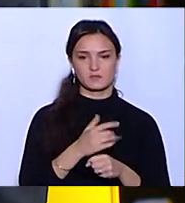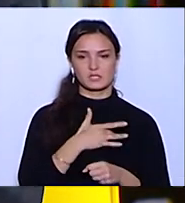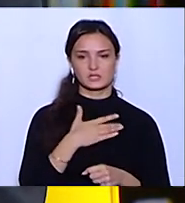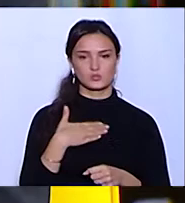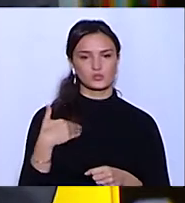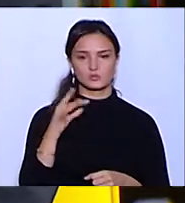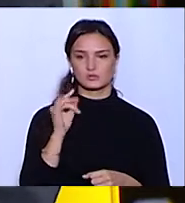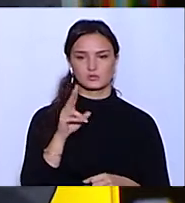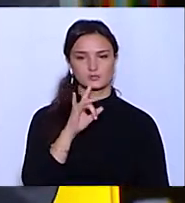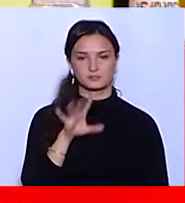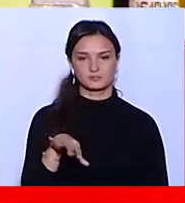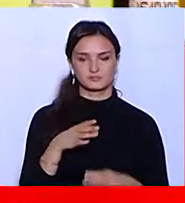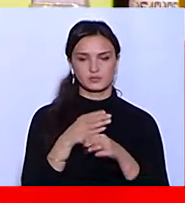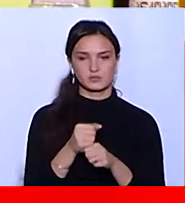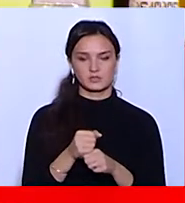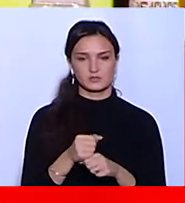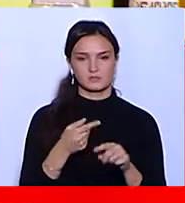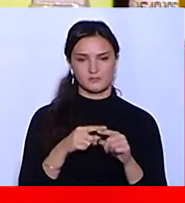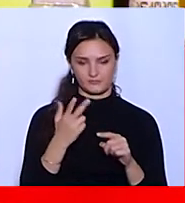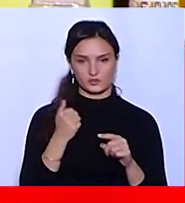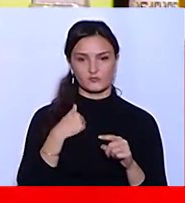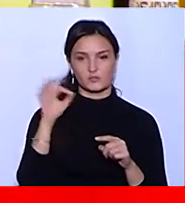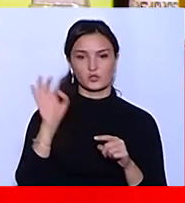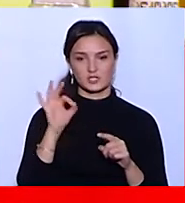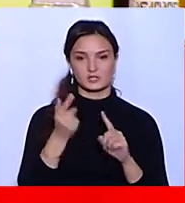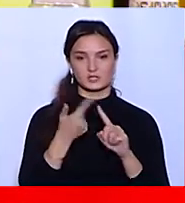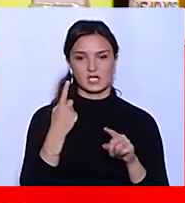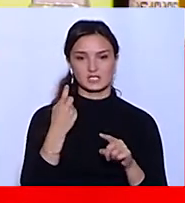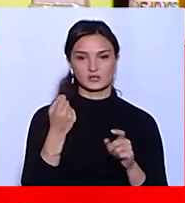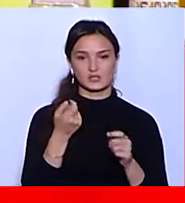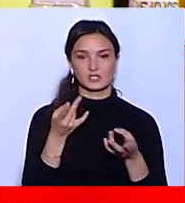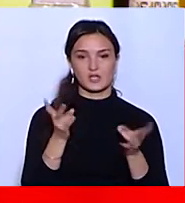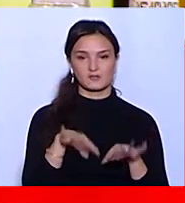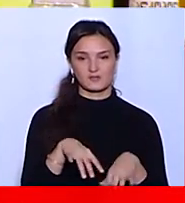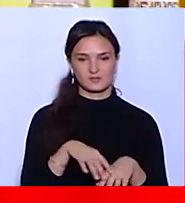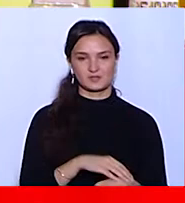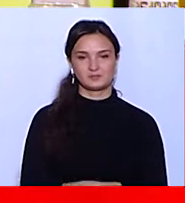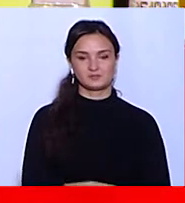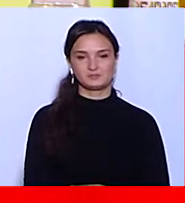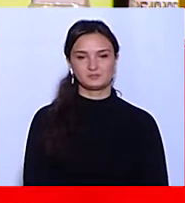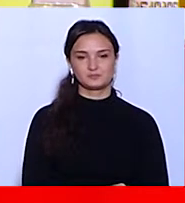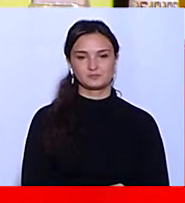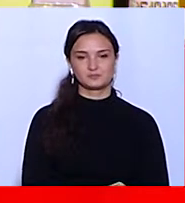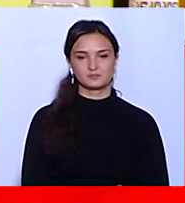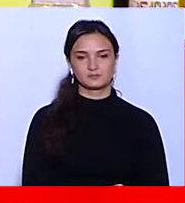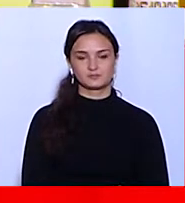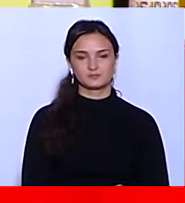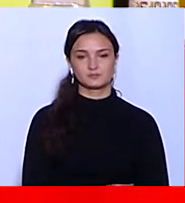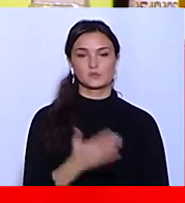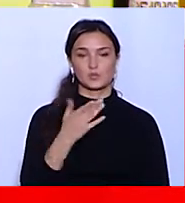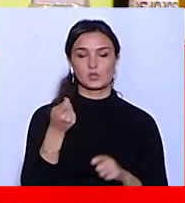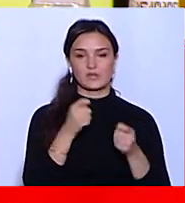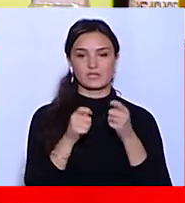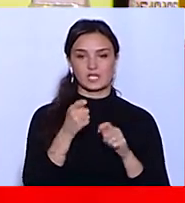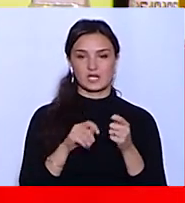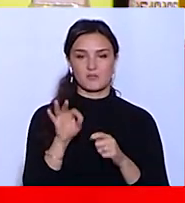კიბოს რისკები. შევთანხმდით, ჩვენ ახლა პროცენტებს ვაკლებთ და 100-დან ძალიან ცოტა დაგვრჩება საბოლოო ჯამში და თუ